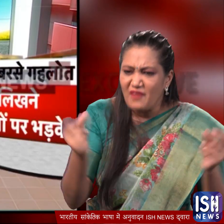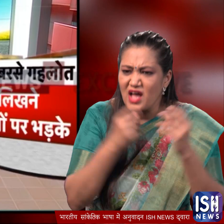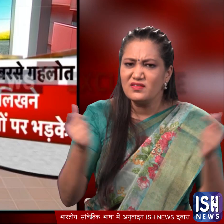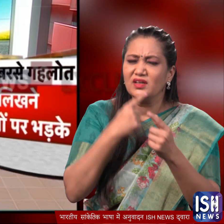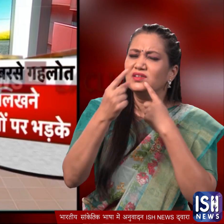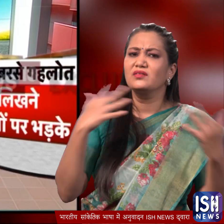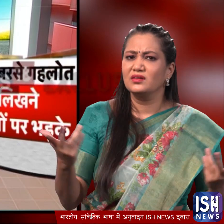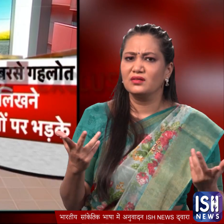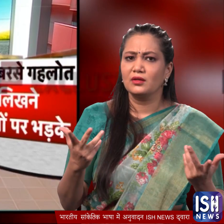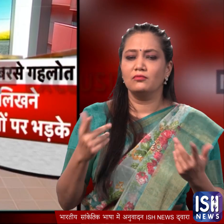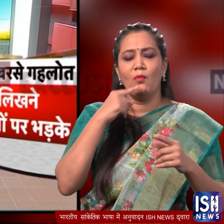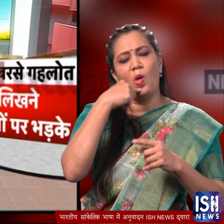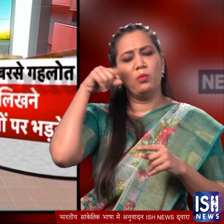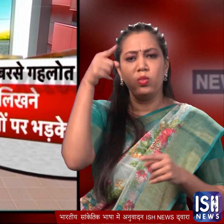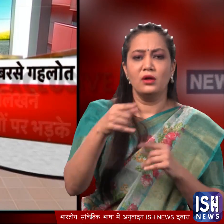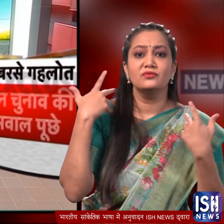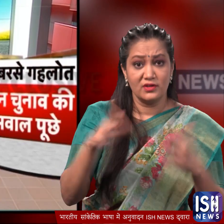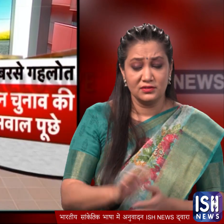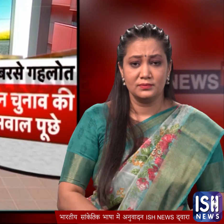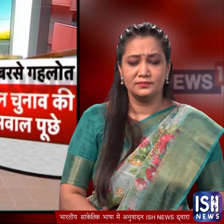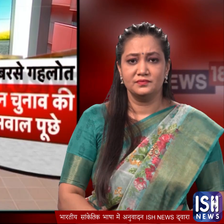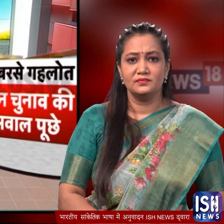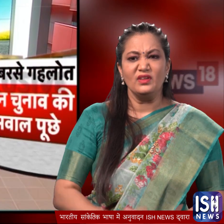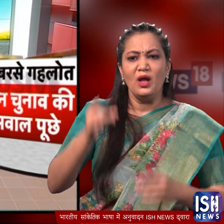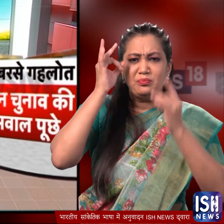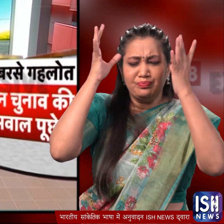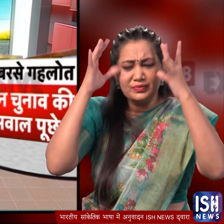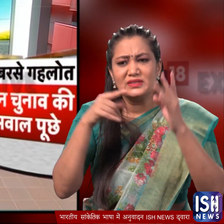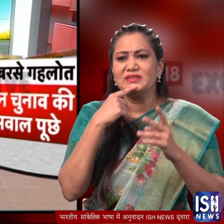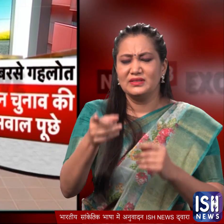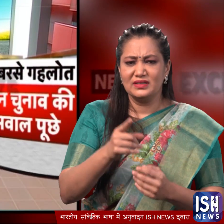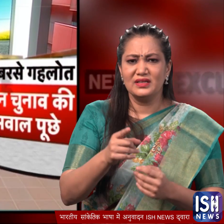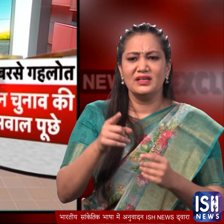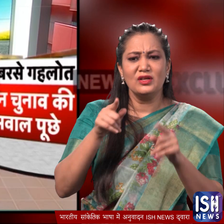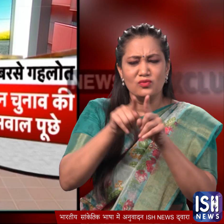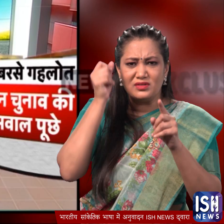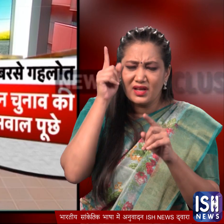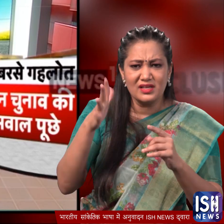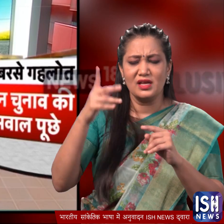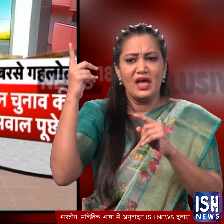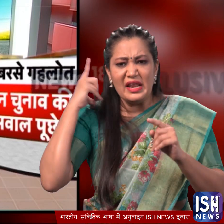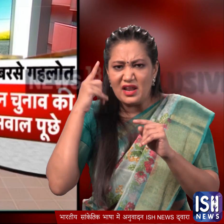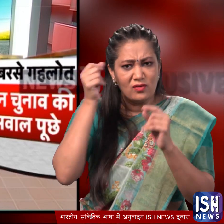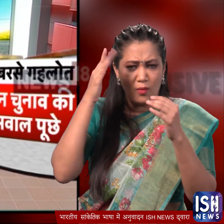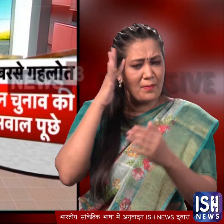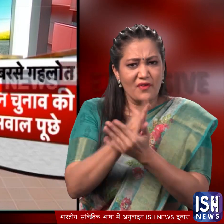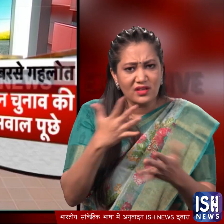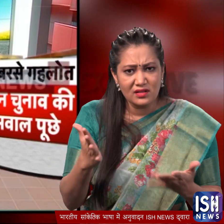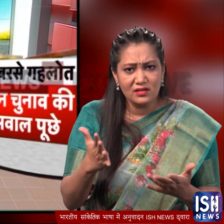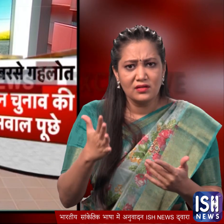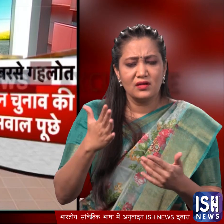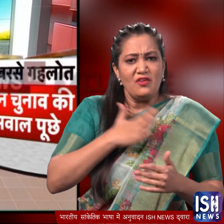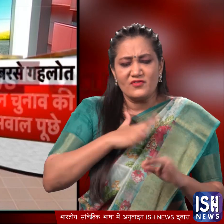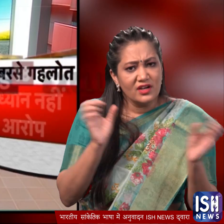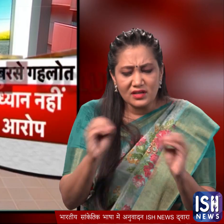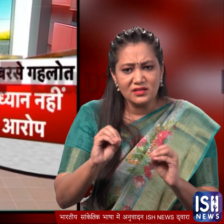जल्द कराने की मांग की थी। यही नहीं, खबर आई कि उन्होंने गुस्से में आकर उन नेताओं से सवाल पूछा कि क्या उन्हें पार्टी नेतृत्व पर भरोसा नहीं है।